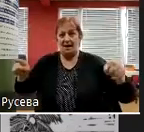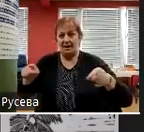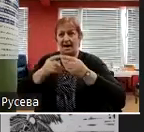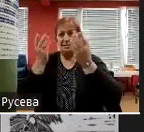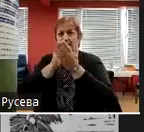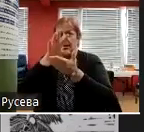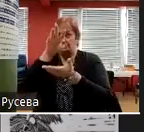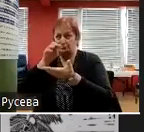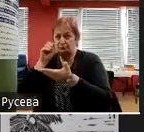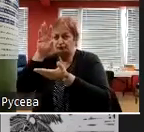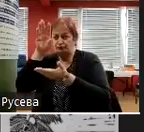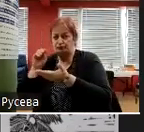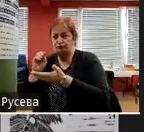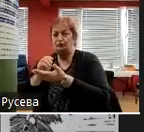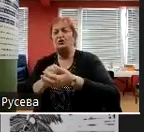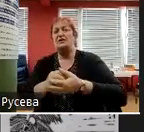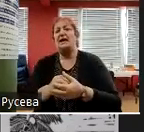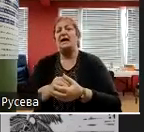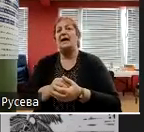за софтуера,